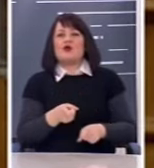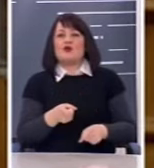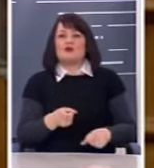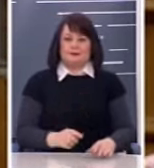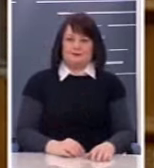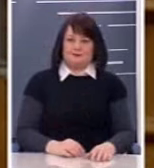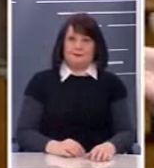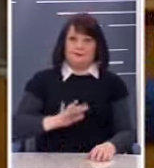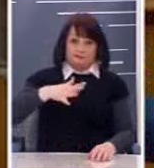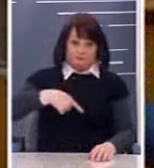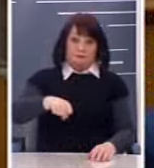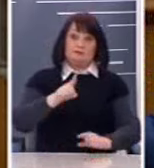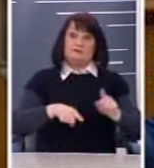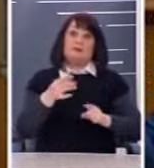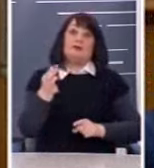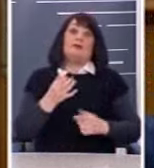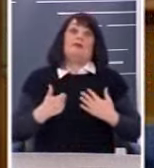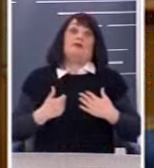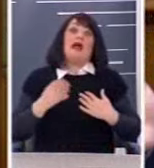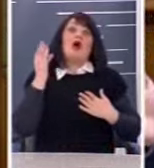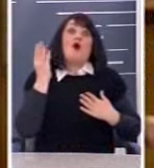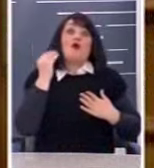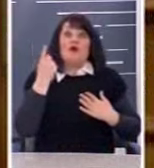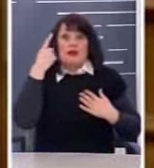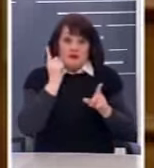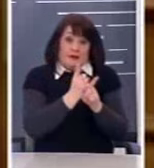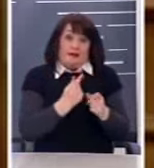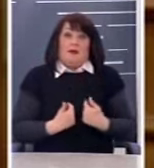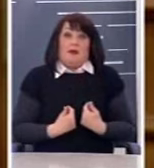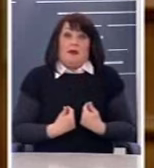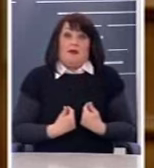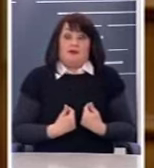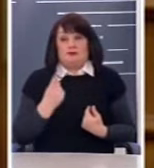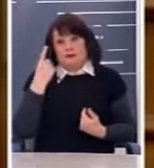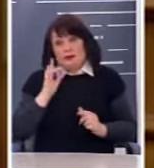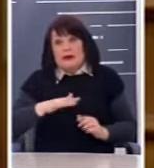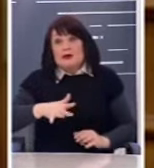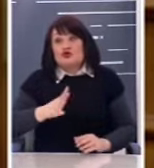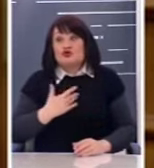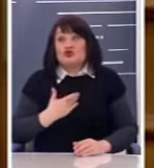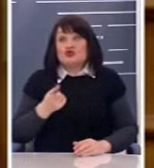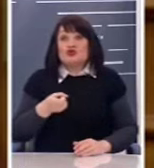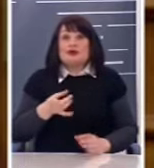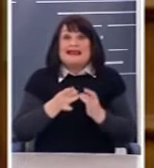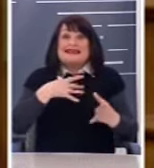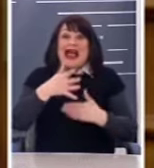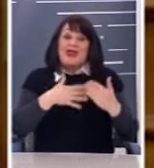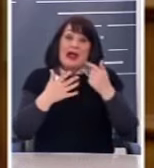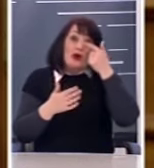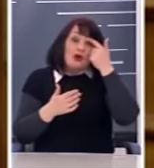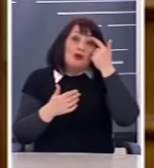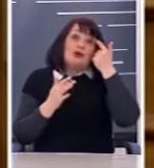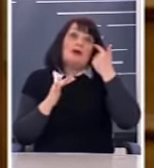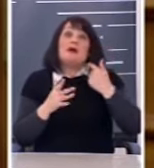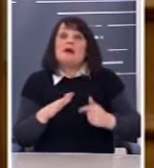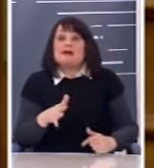Και ενδέχεται, κάποιοι λένε, δεν ξέρω, ακούω κι εγώ, δεν είμαι ειδικός, ενδέχεται, λένε, να είναι ένα σκάνδαλο